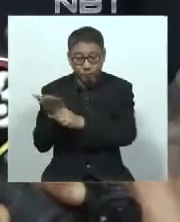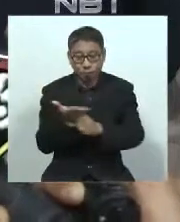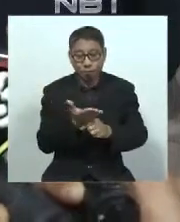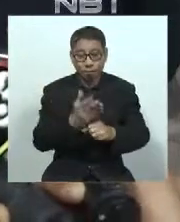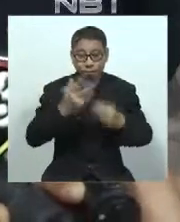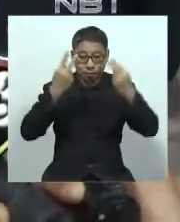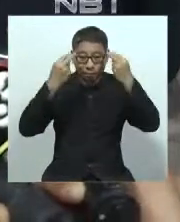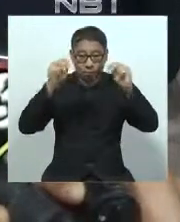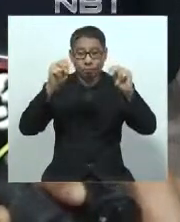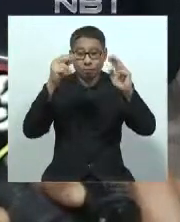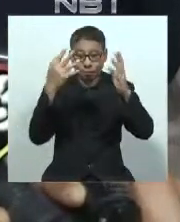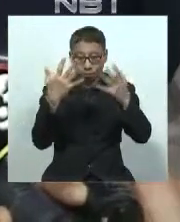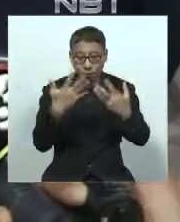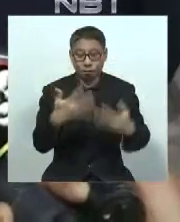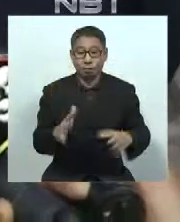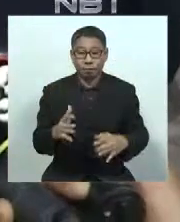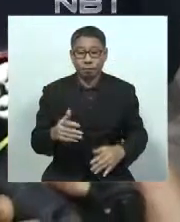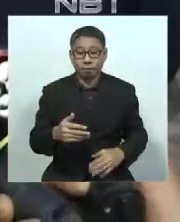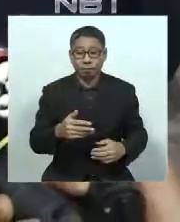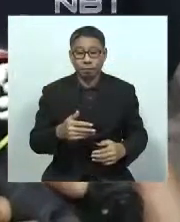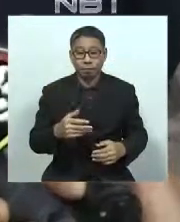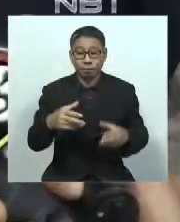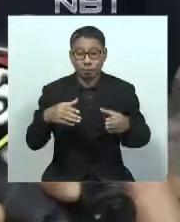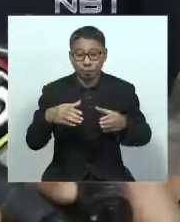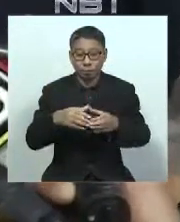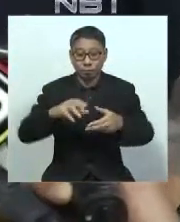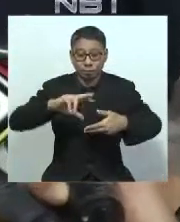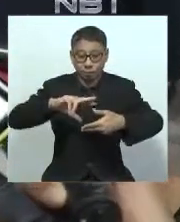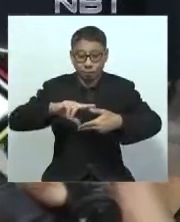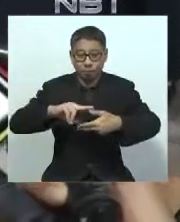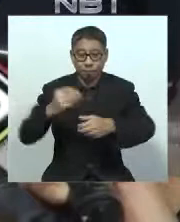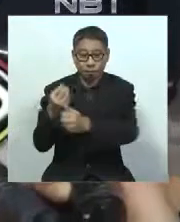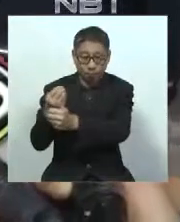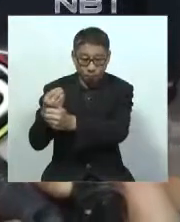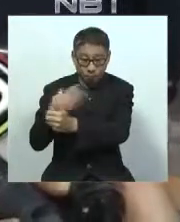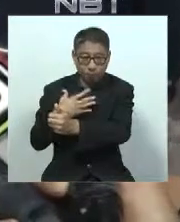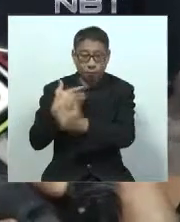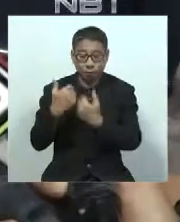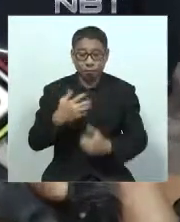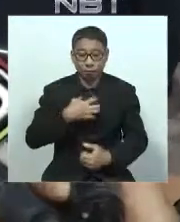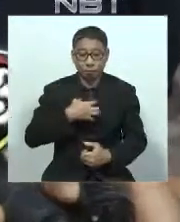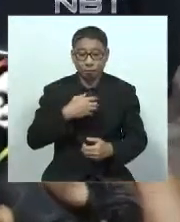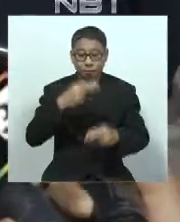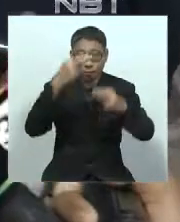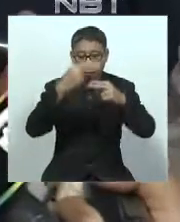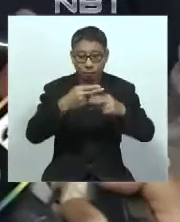เนี่ยท่านหรือว่าพรรคแกนนำก็จะแจ้งมาว่าต้องการให้ส่งร